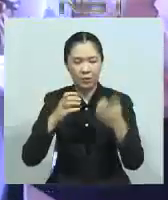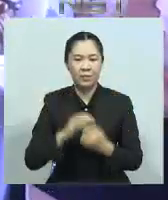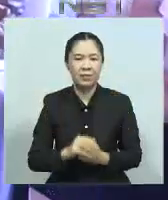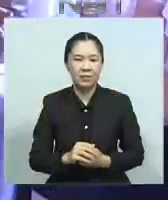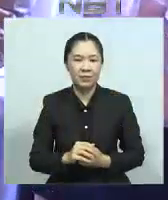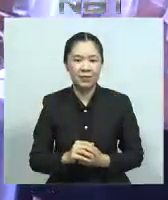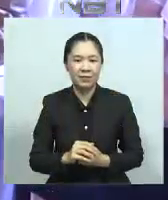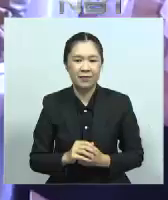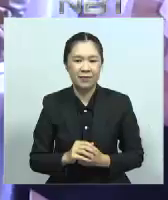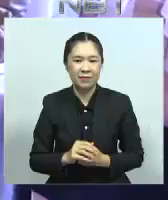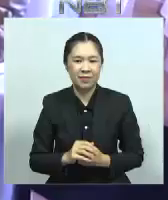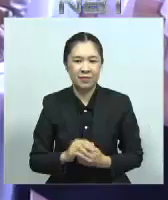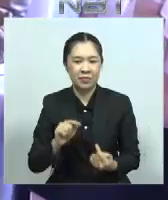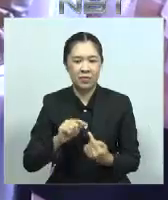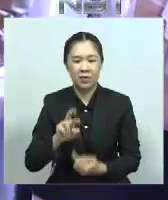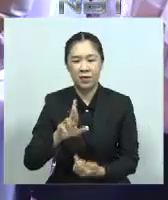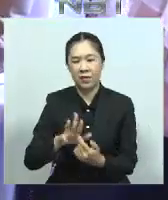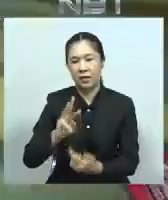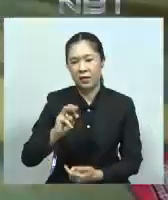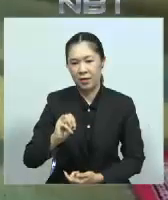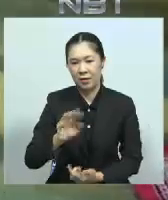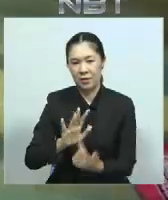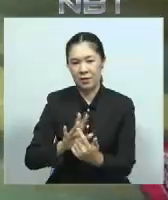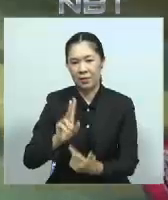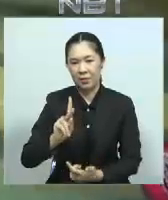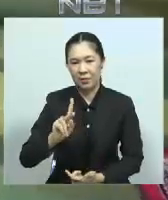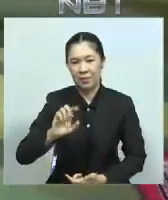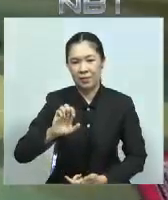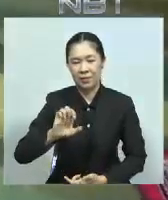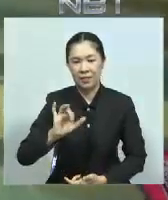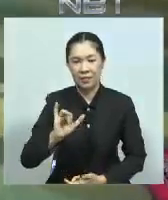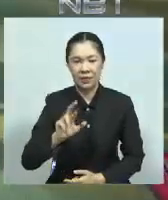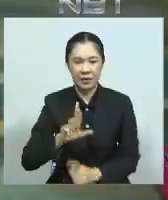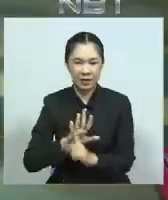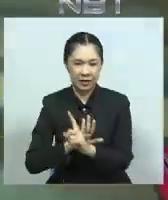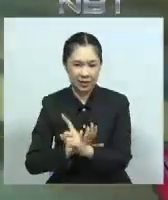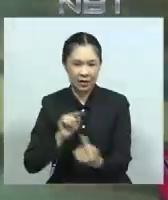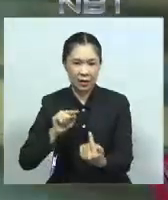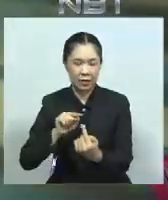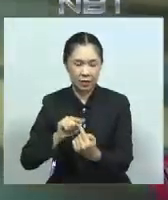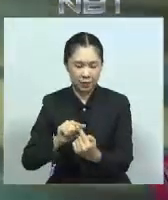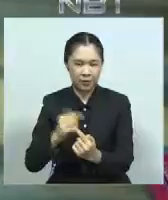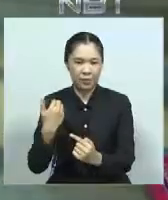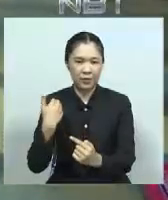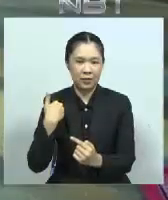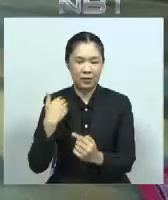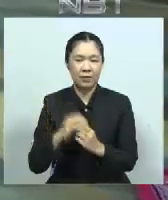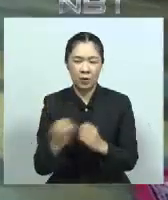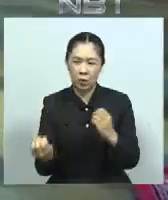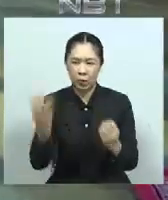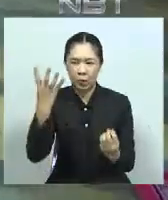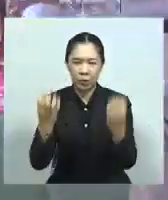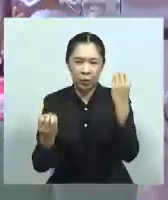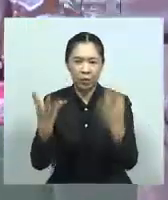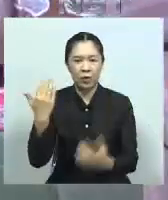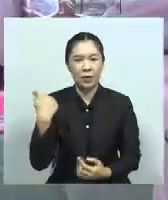อนคืนนครเฉลิมฉลองเสวตฉัตรก่อนที่จะมีการจุดพลุเฉลิมพระเกียรติ10นัดที่จัดโดยองค์การทหาร